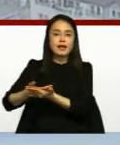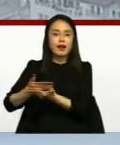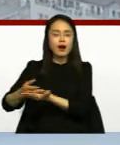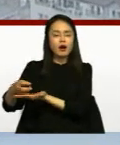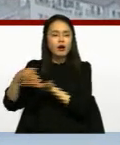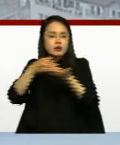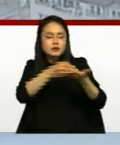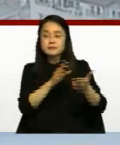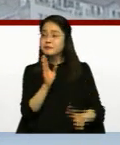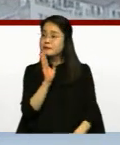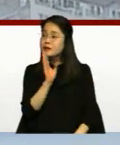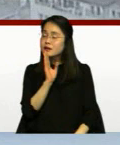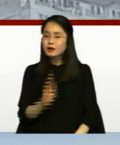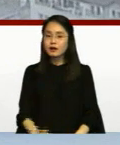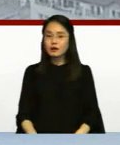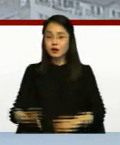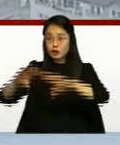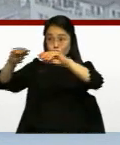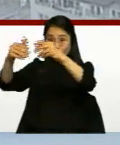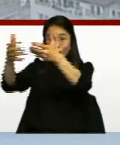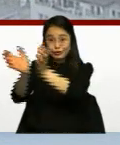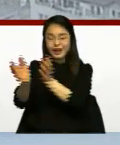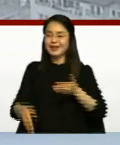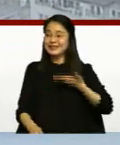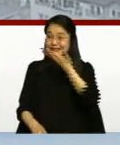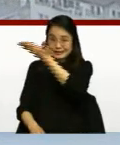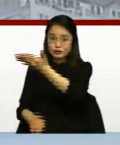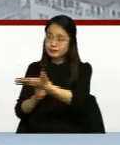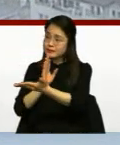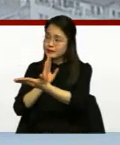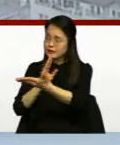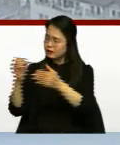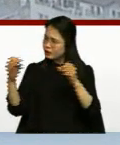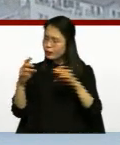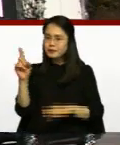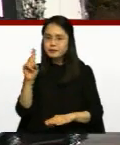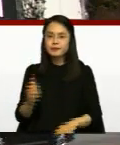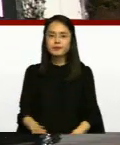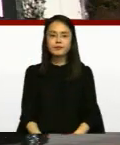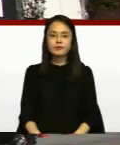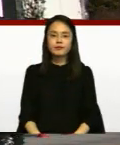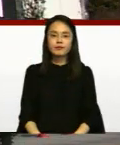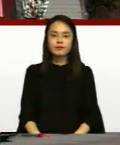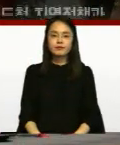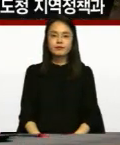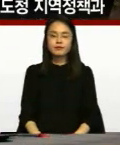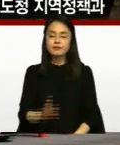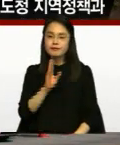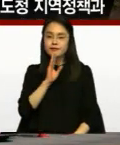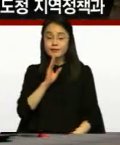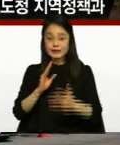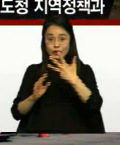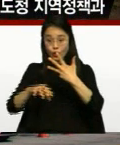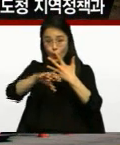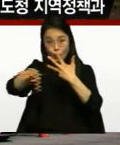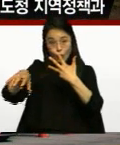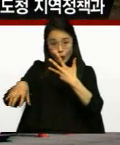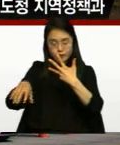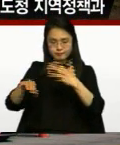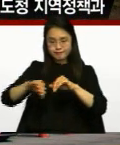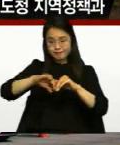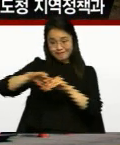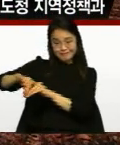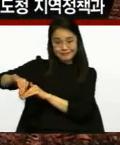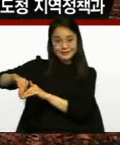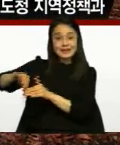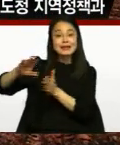좋아지는 겁니까? 예, 이 지역들이 이제 수도권에서 제외가 되게 되면 네. 산업단지